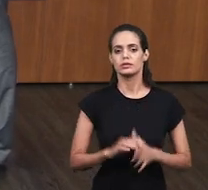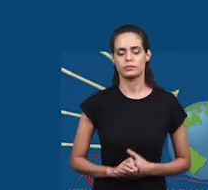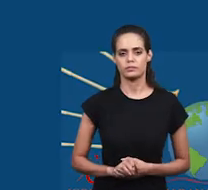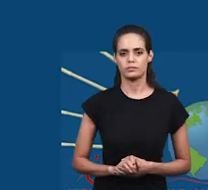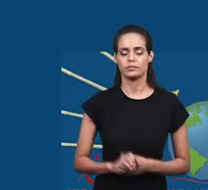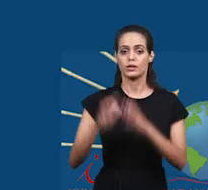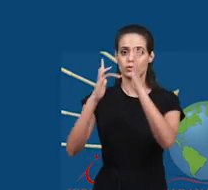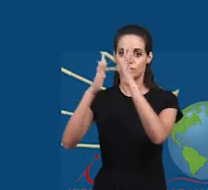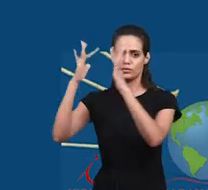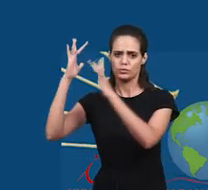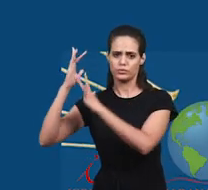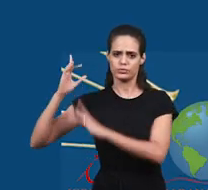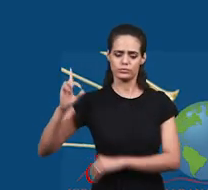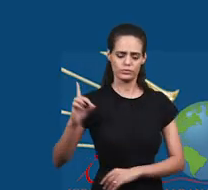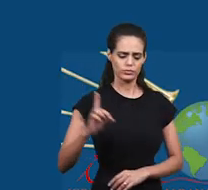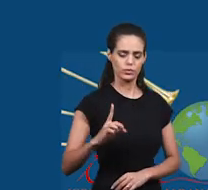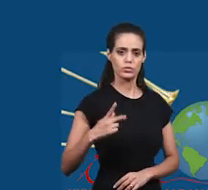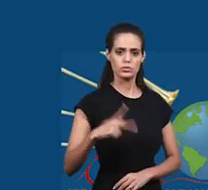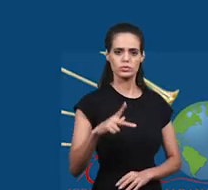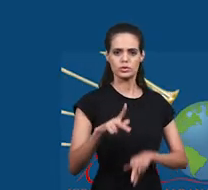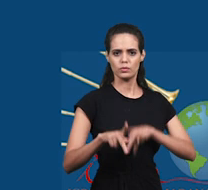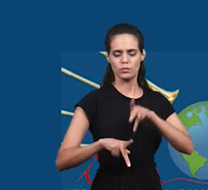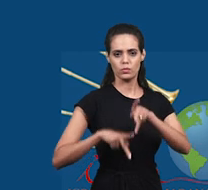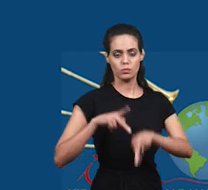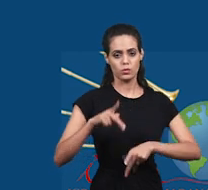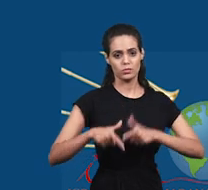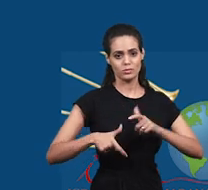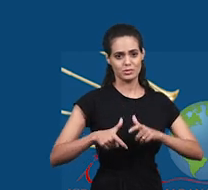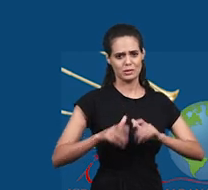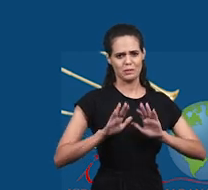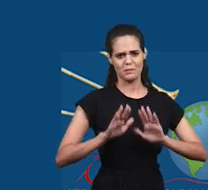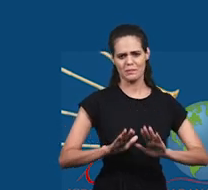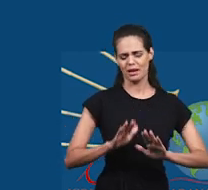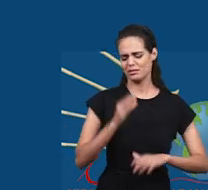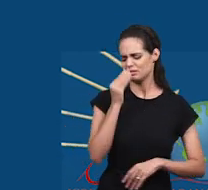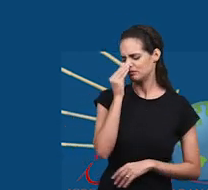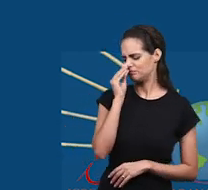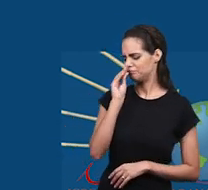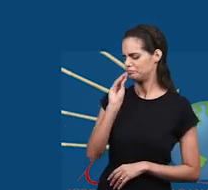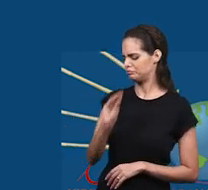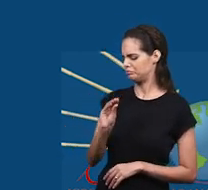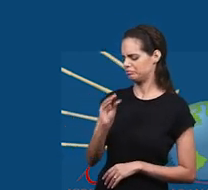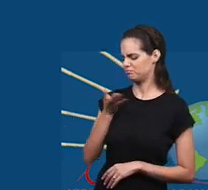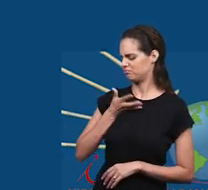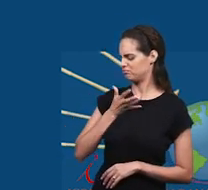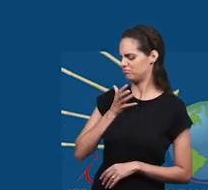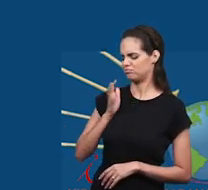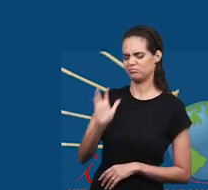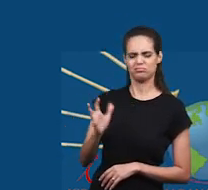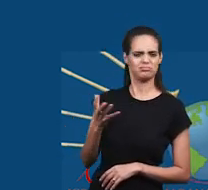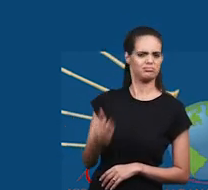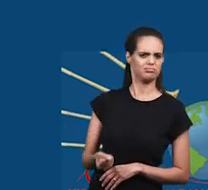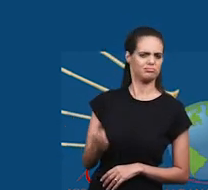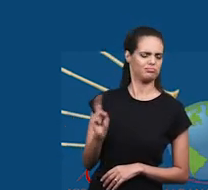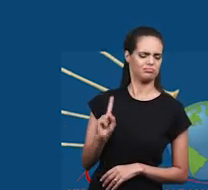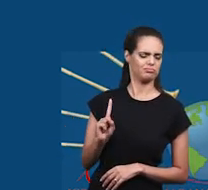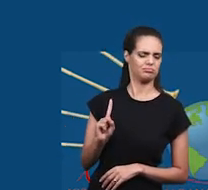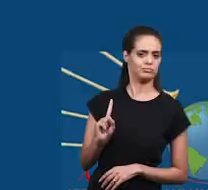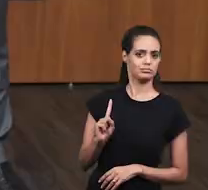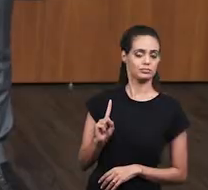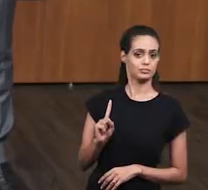à lui, et les siens l'ont pas reçu. Déjà choisi et oint comme